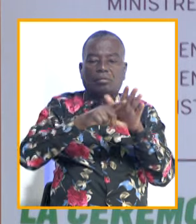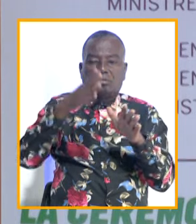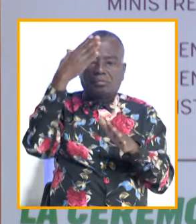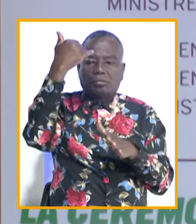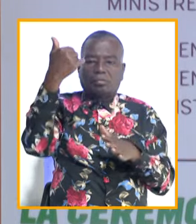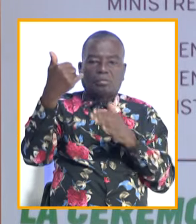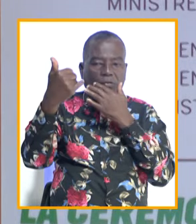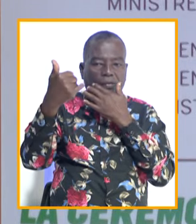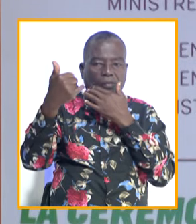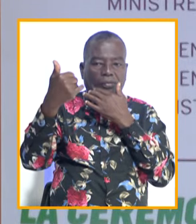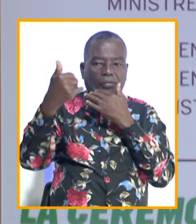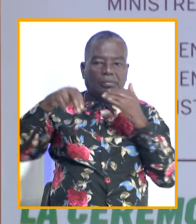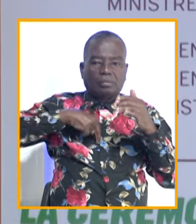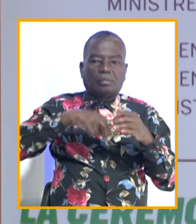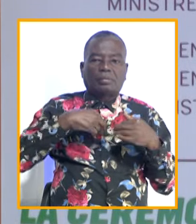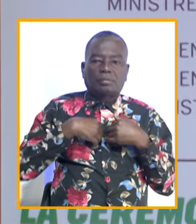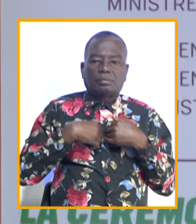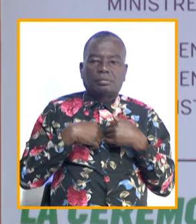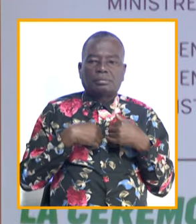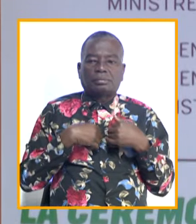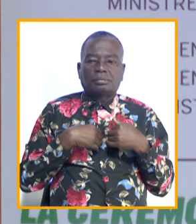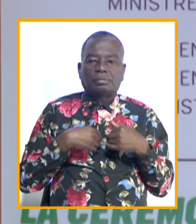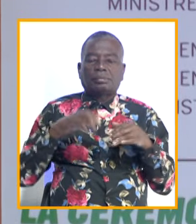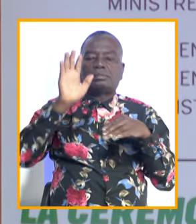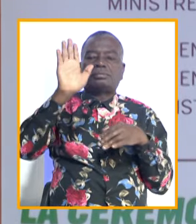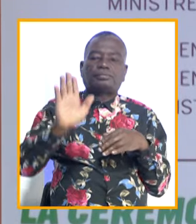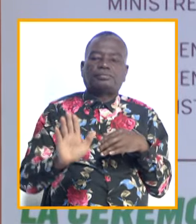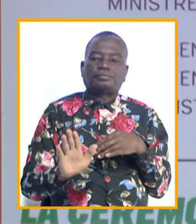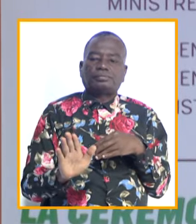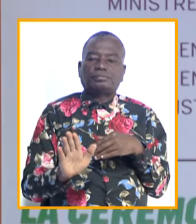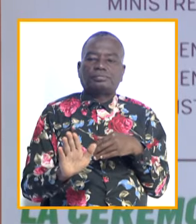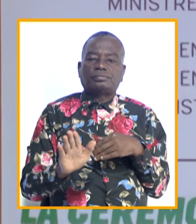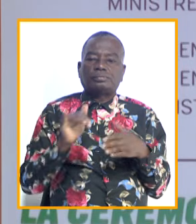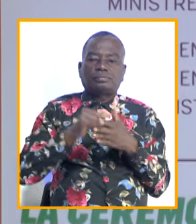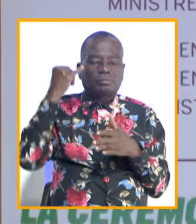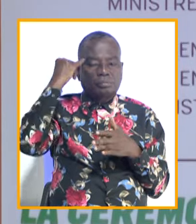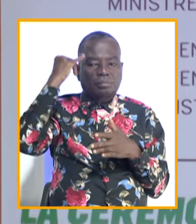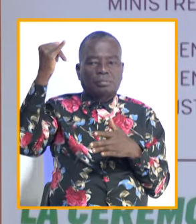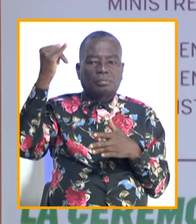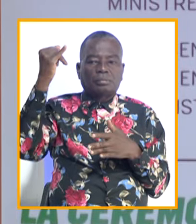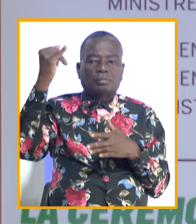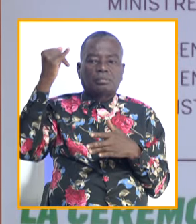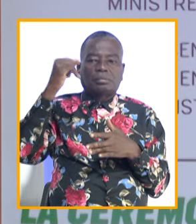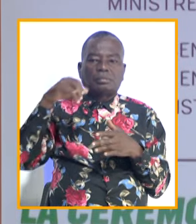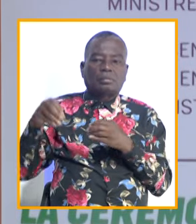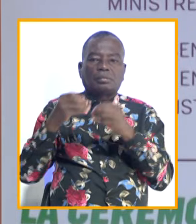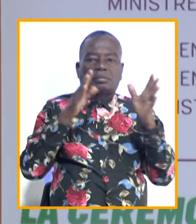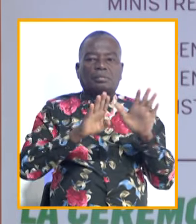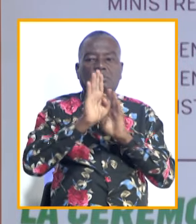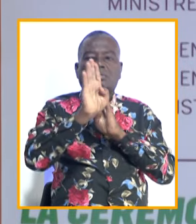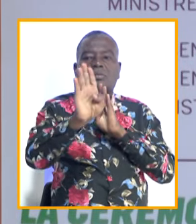pourquoi nous tenons à saluer cette initiative qui met en